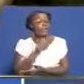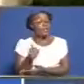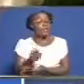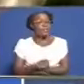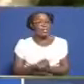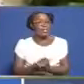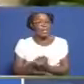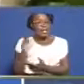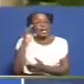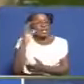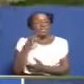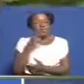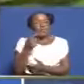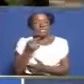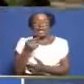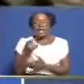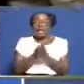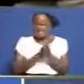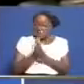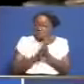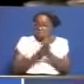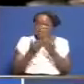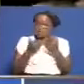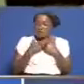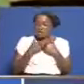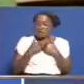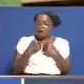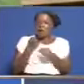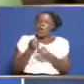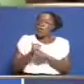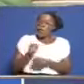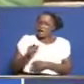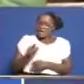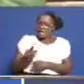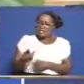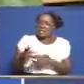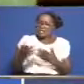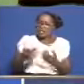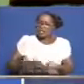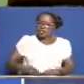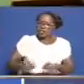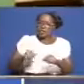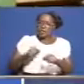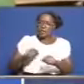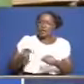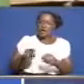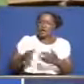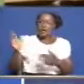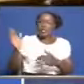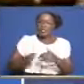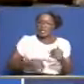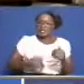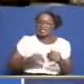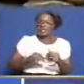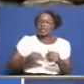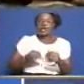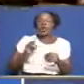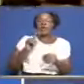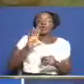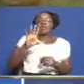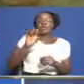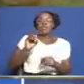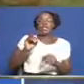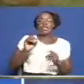Wateja wanasema wanapata motisha kutokana na juhudi za Gladys ambazo zimemwezesha kumiliki zaidi ya aina 150 za